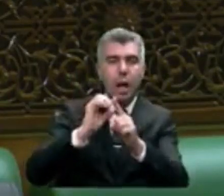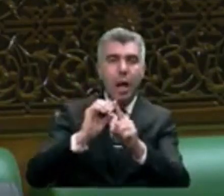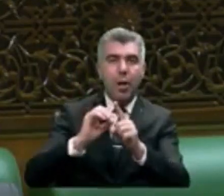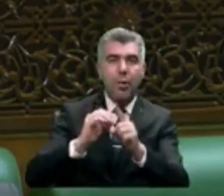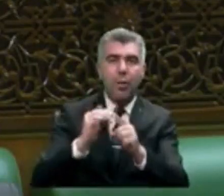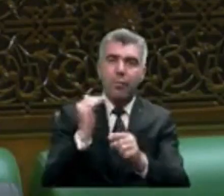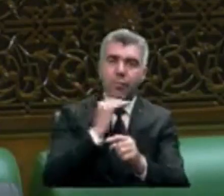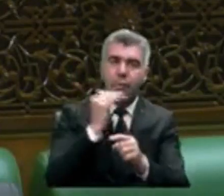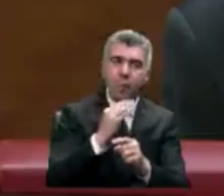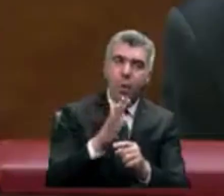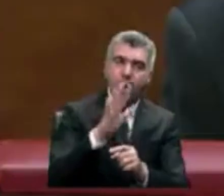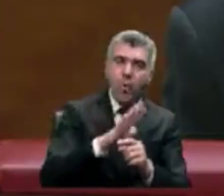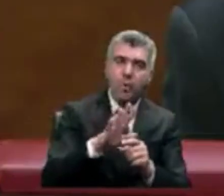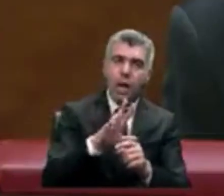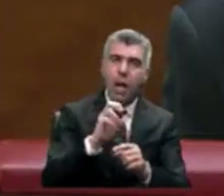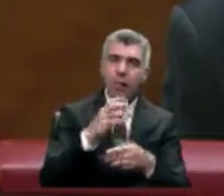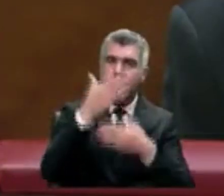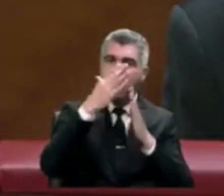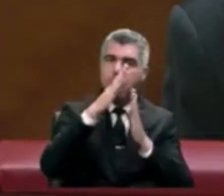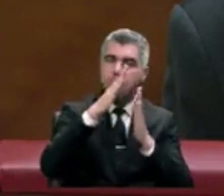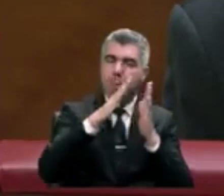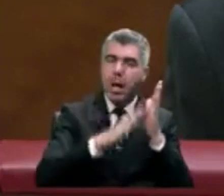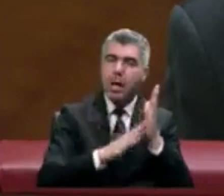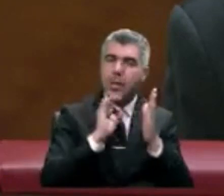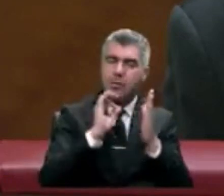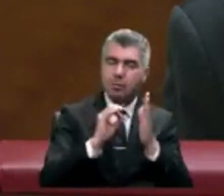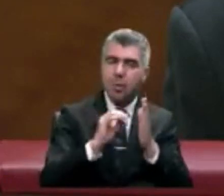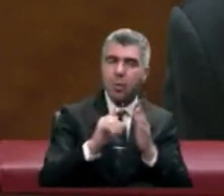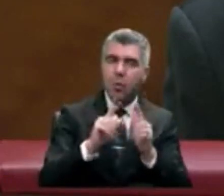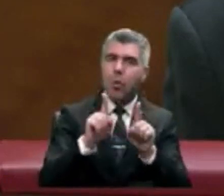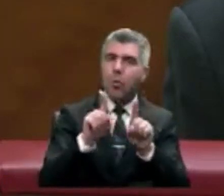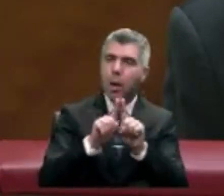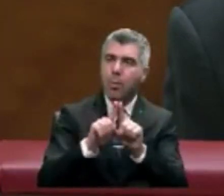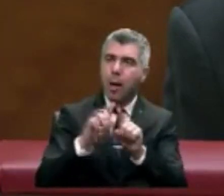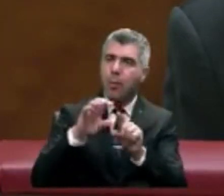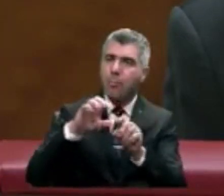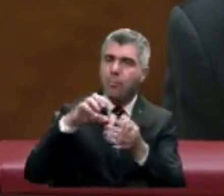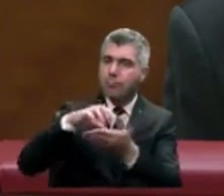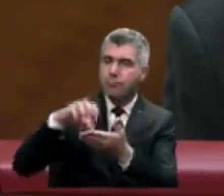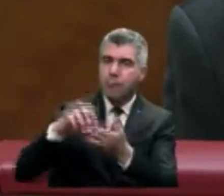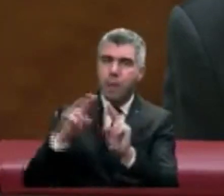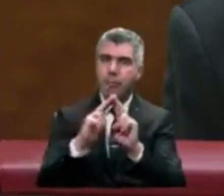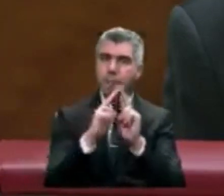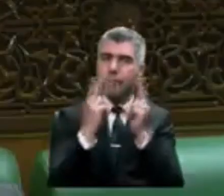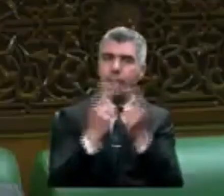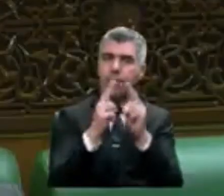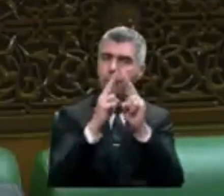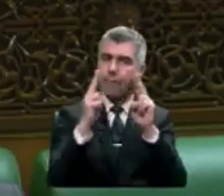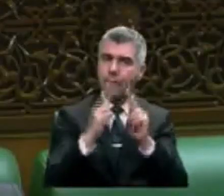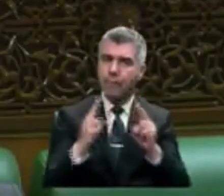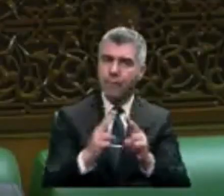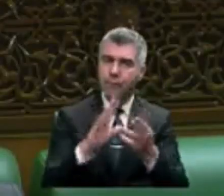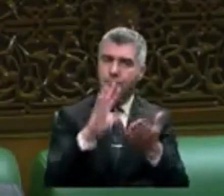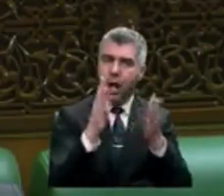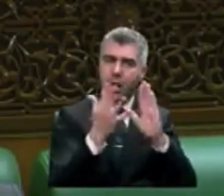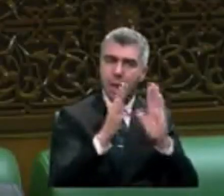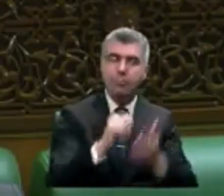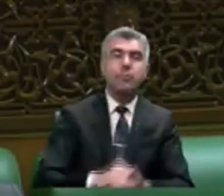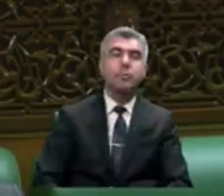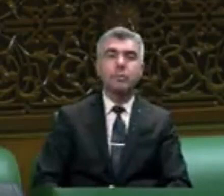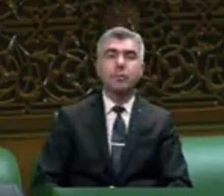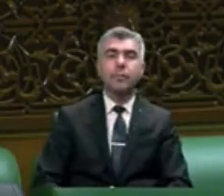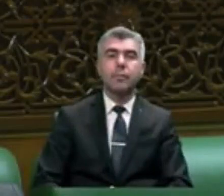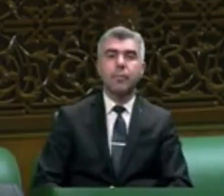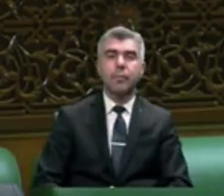المتسارعه التي تعرفها بلادنا وباقي بلدان العالم او تطوير وتجويد المسالك